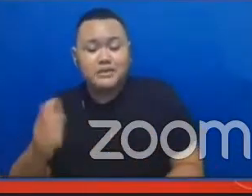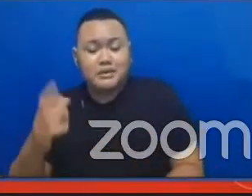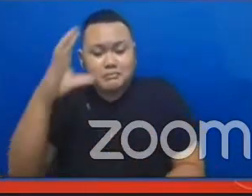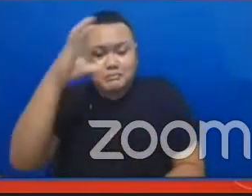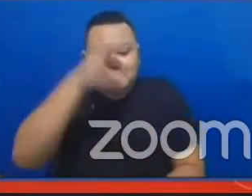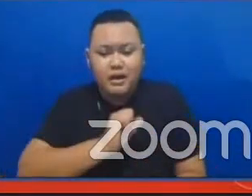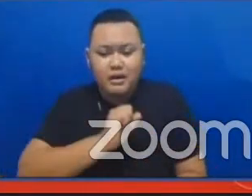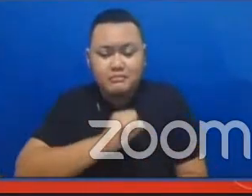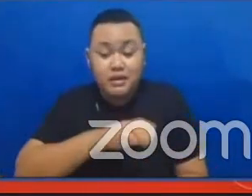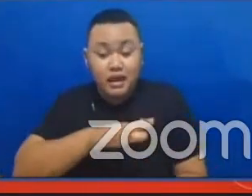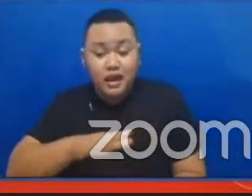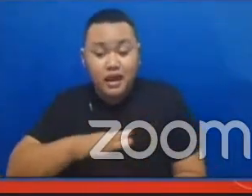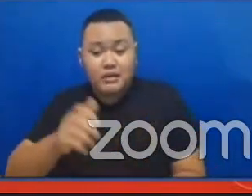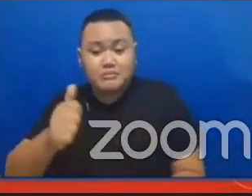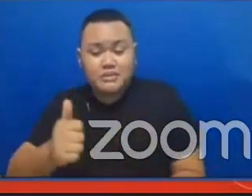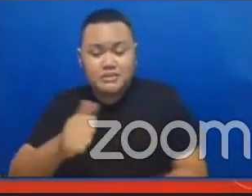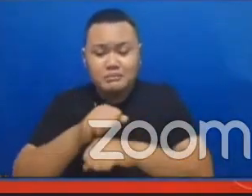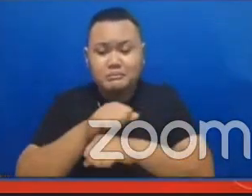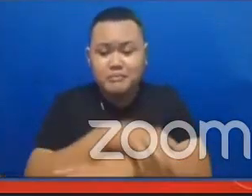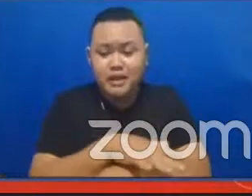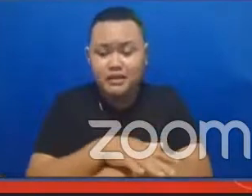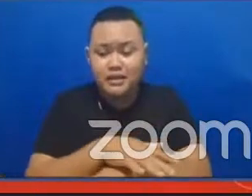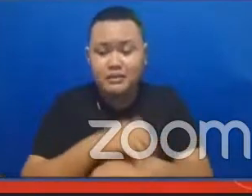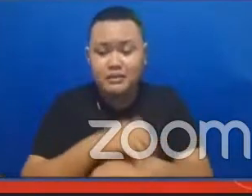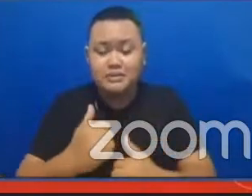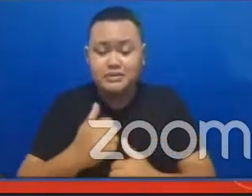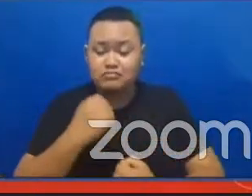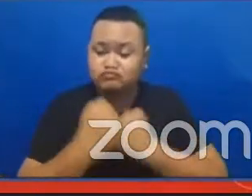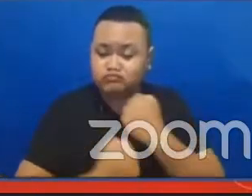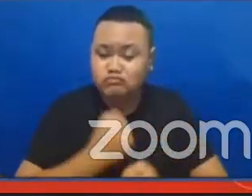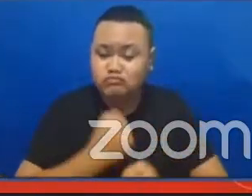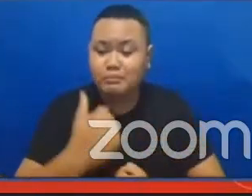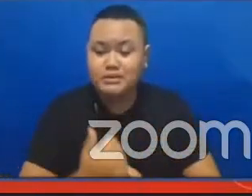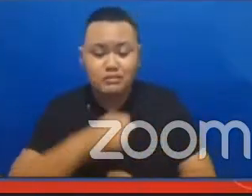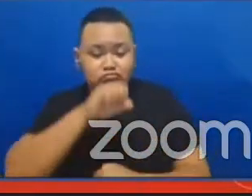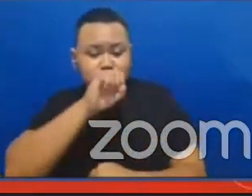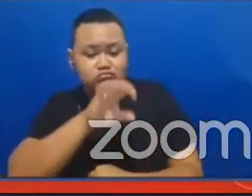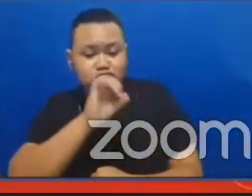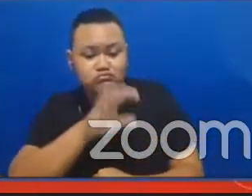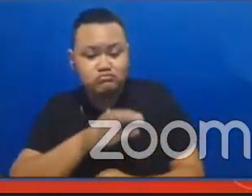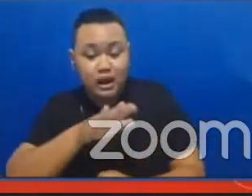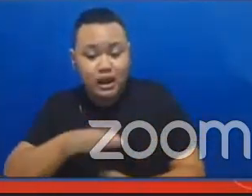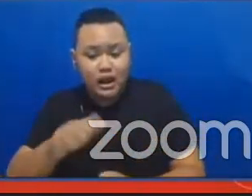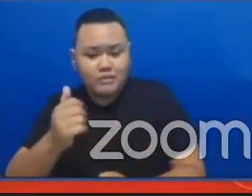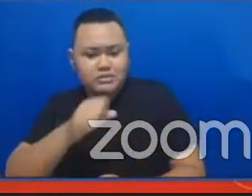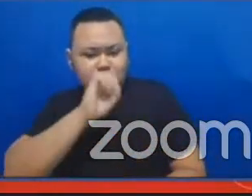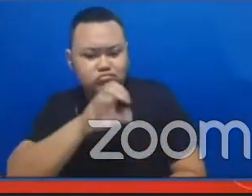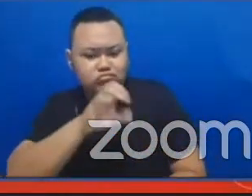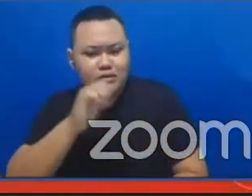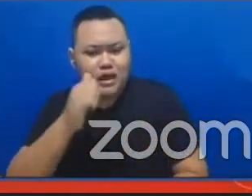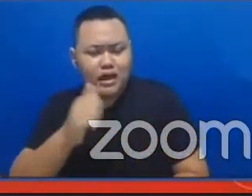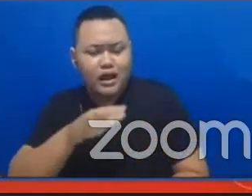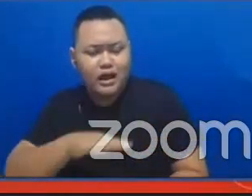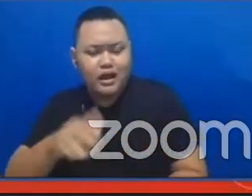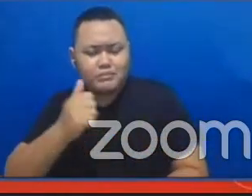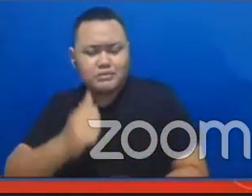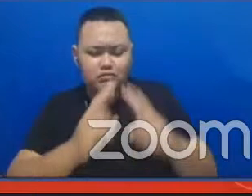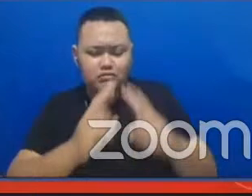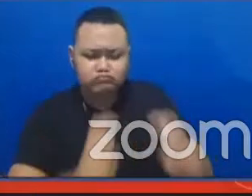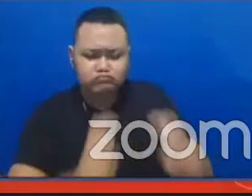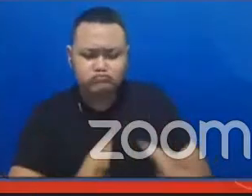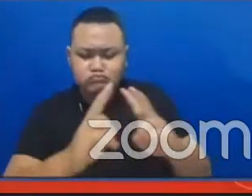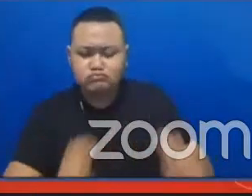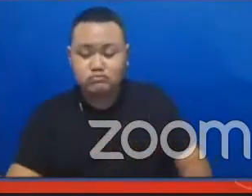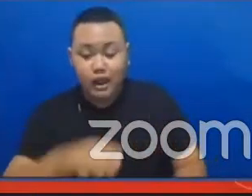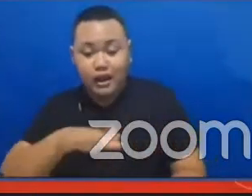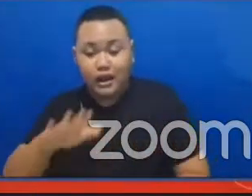memahami, kemudian peserta didik menerapkan, peserta didik mendeskripsikan, peserta didik dapat menganalisis, dan peserta